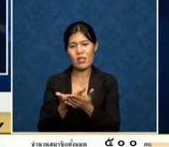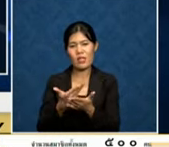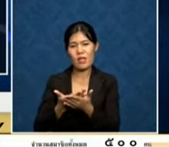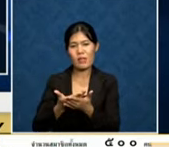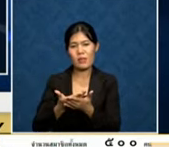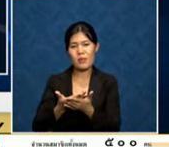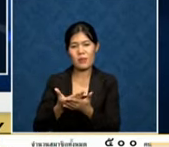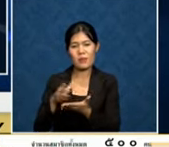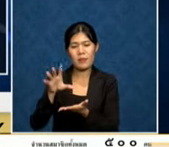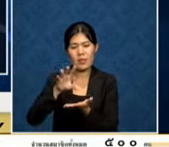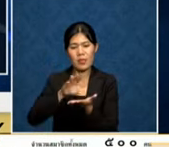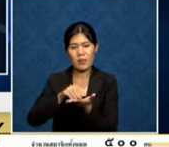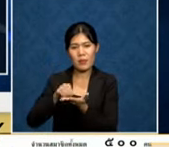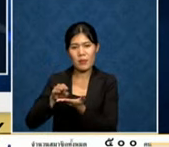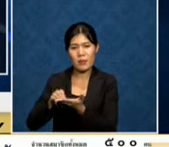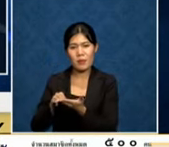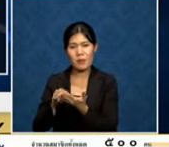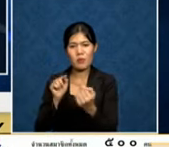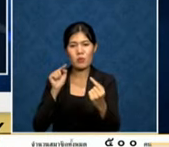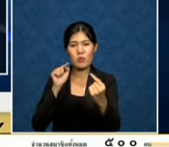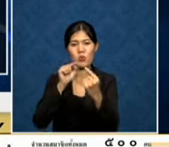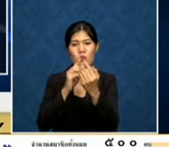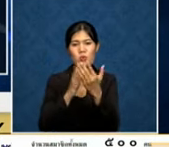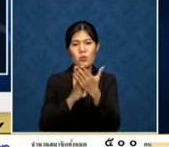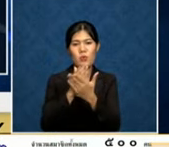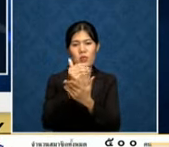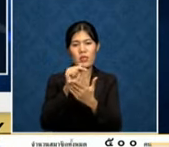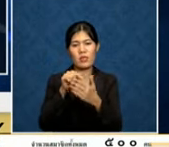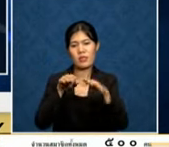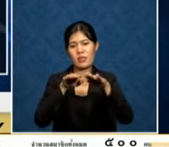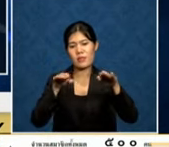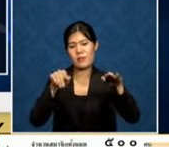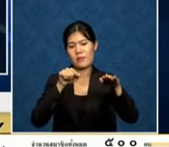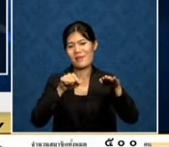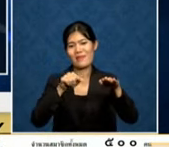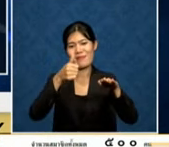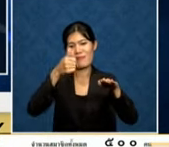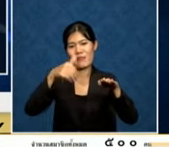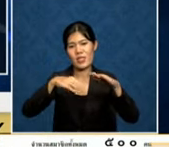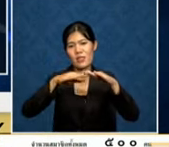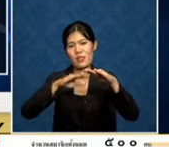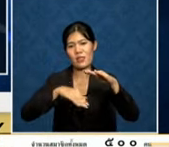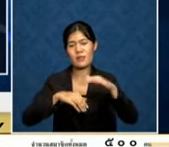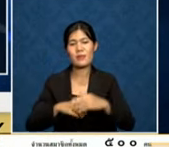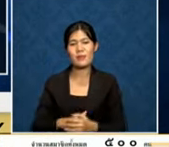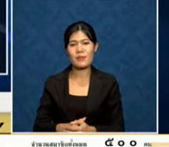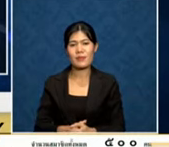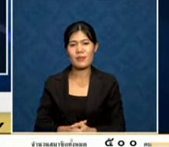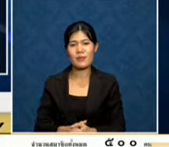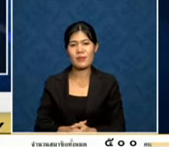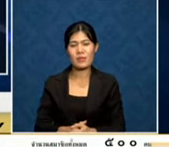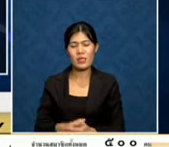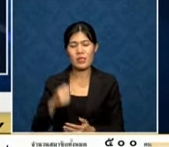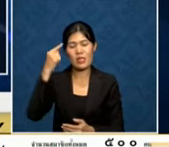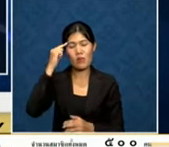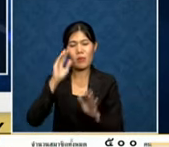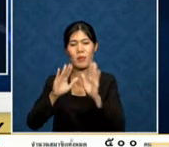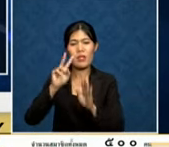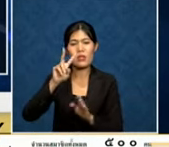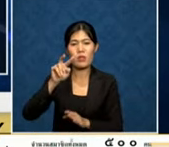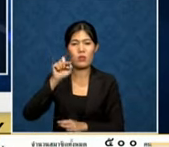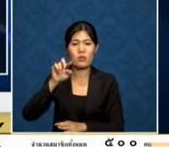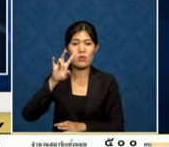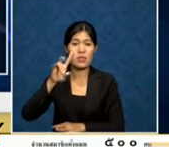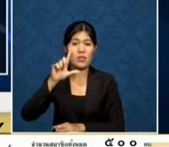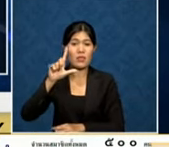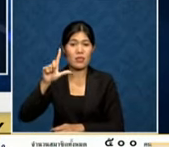ท่านคาดการณ์ว่าปี2567จะจัดเก็บรายได้ 2.7ล้านล้านบาทและต้องขาด